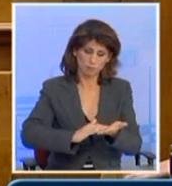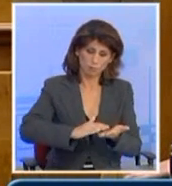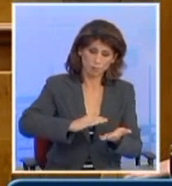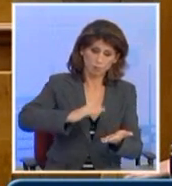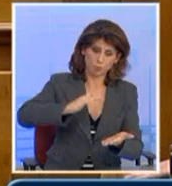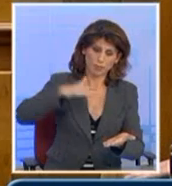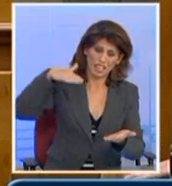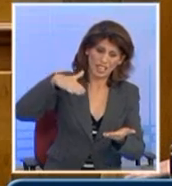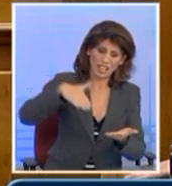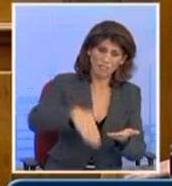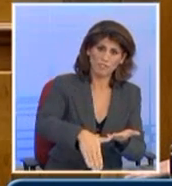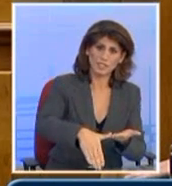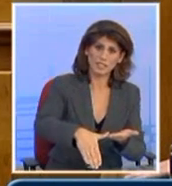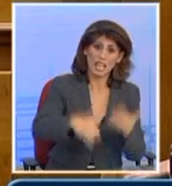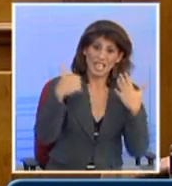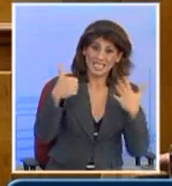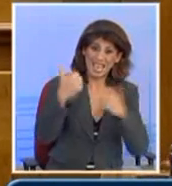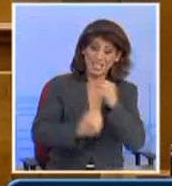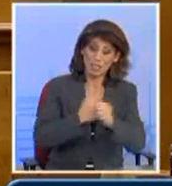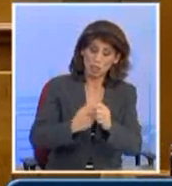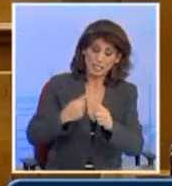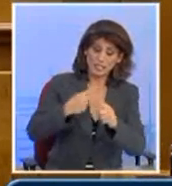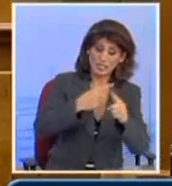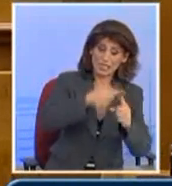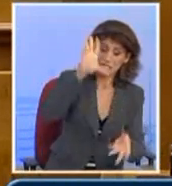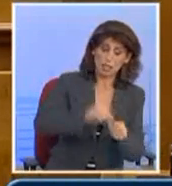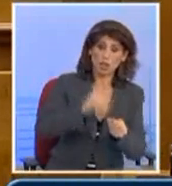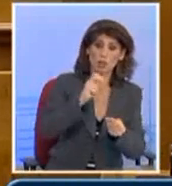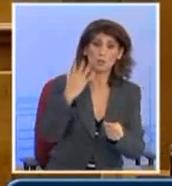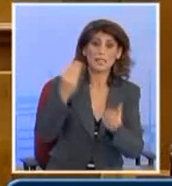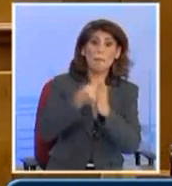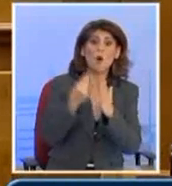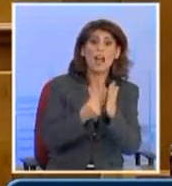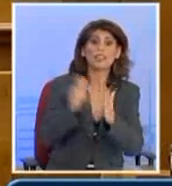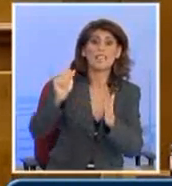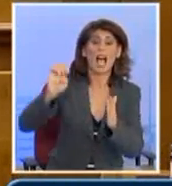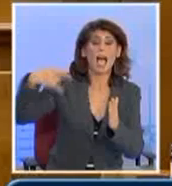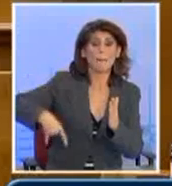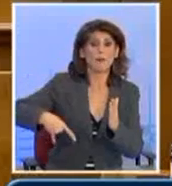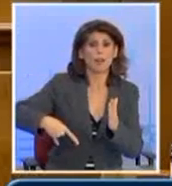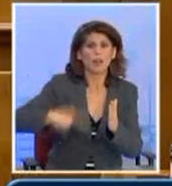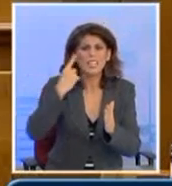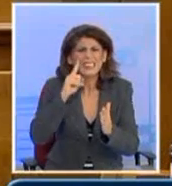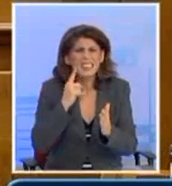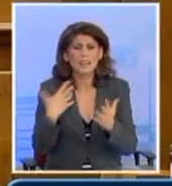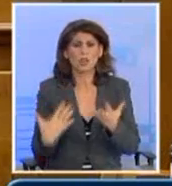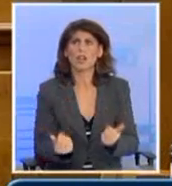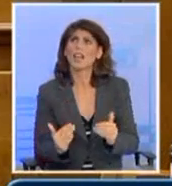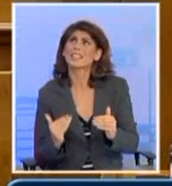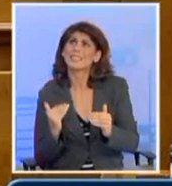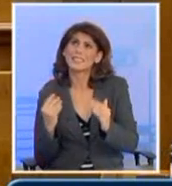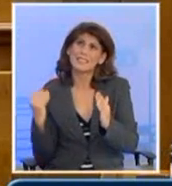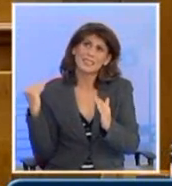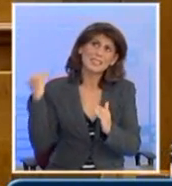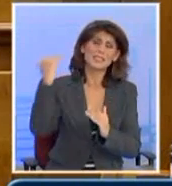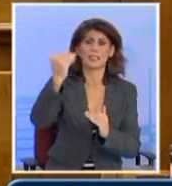6 χρόνια συνολικά 25 μονάδων του ΑΕΠ. Είναι τραγικό να έχεις τόσο υψηλή ανεργία, ιδίως στους